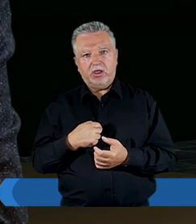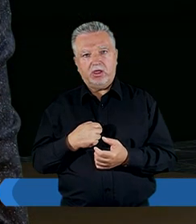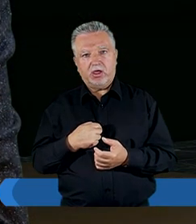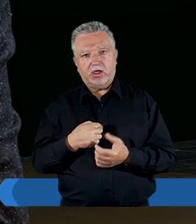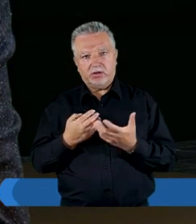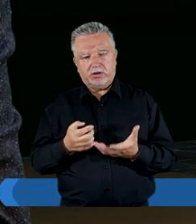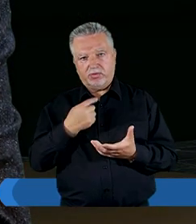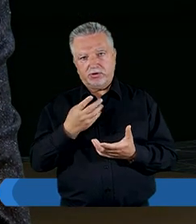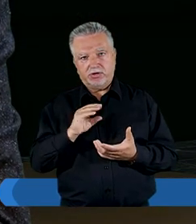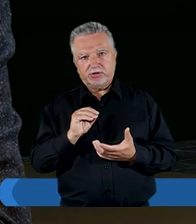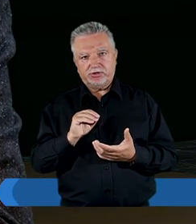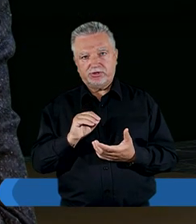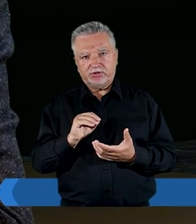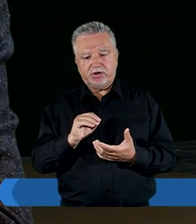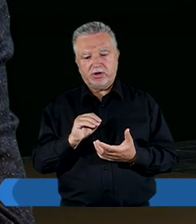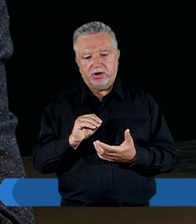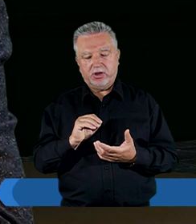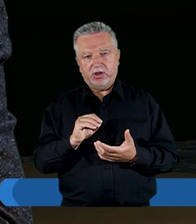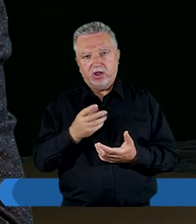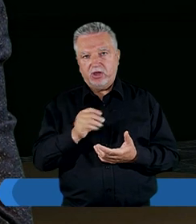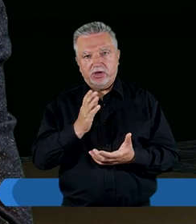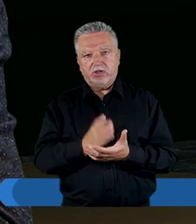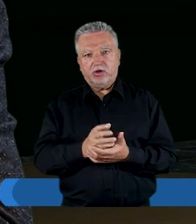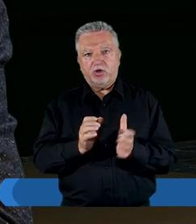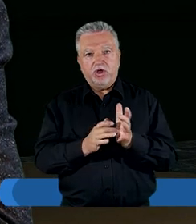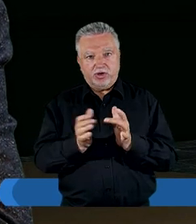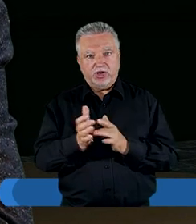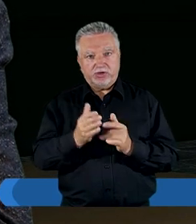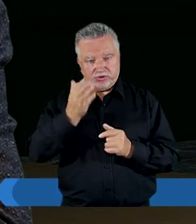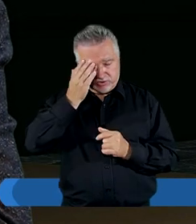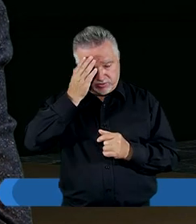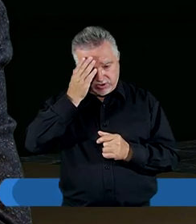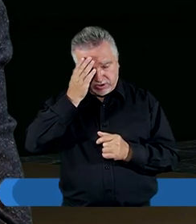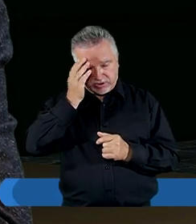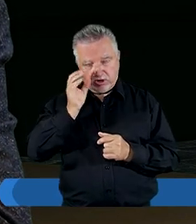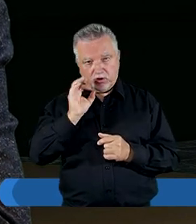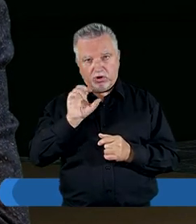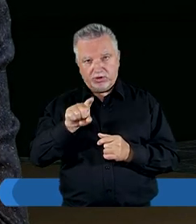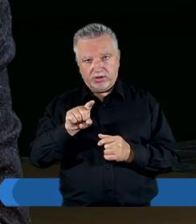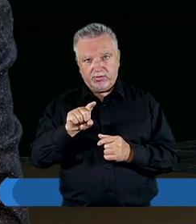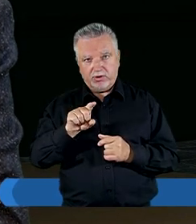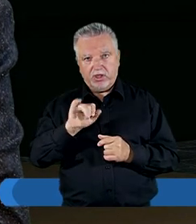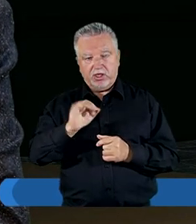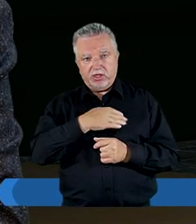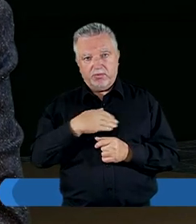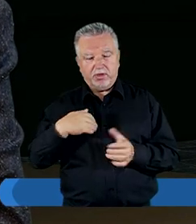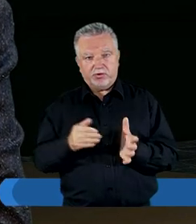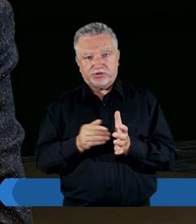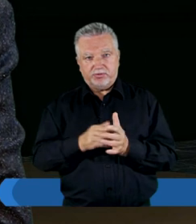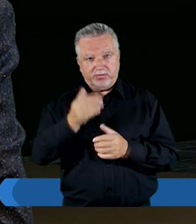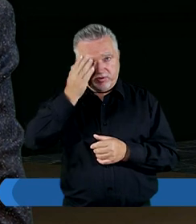powiedział jeszcze raz krótko, żeby nie tylko Jezus o tym wiedział, ale żebyśmy też my wiedzieli. Mhm. Żebyśmy mogli się o tym